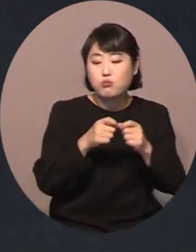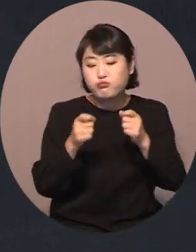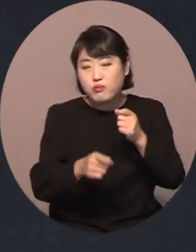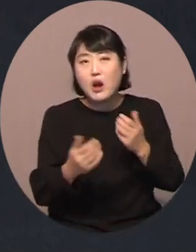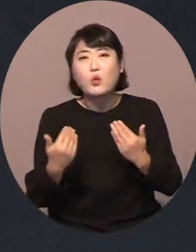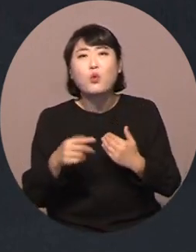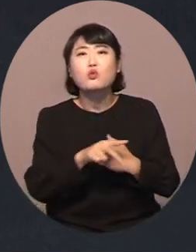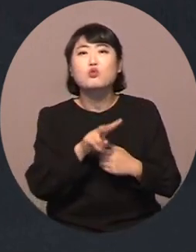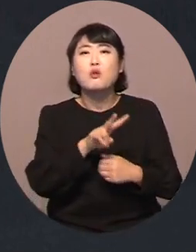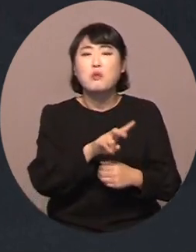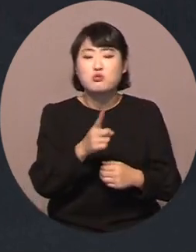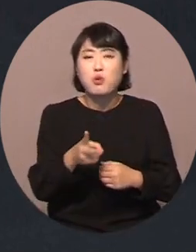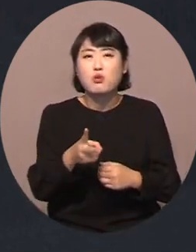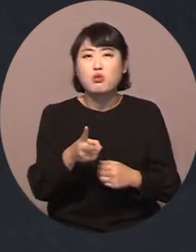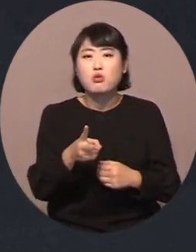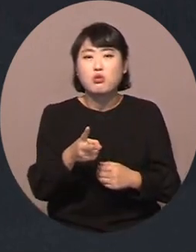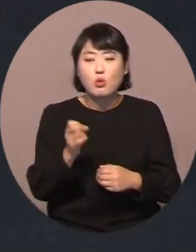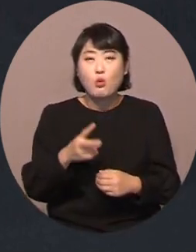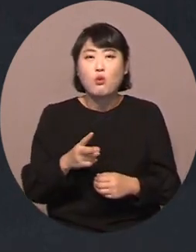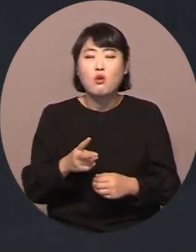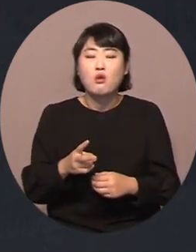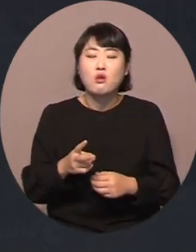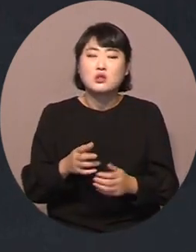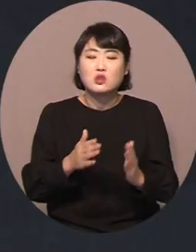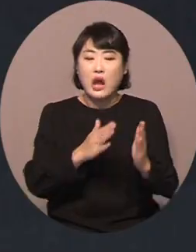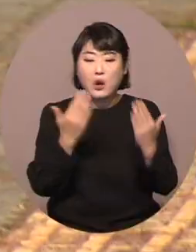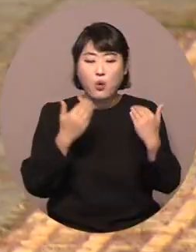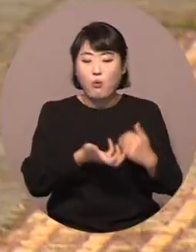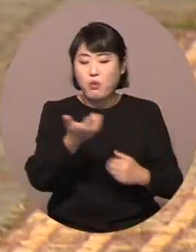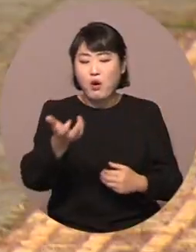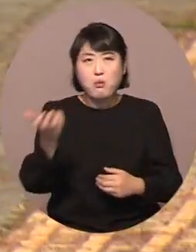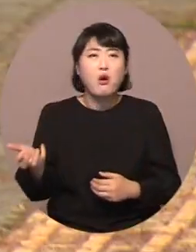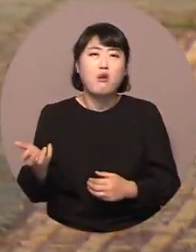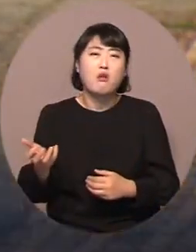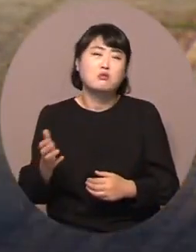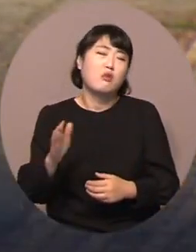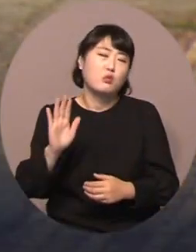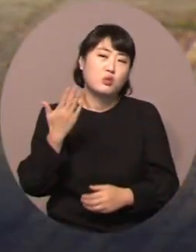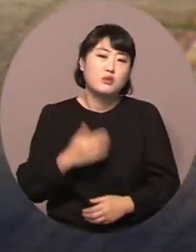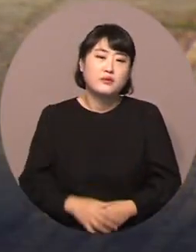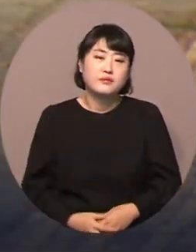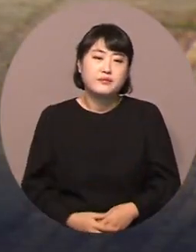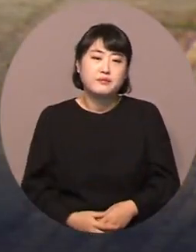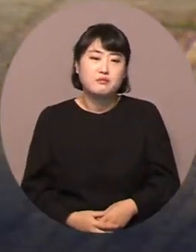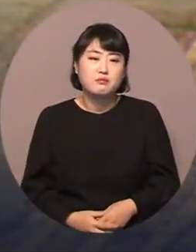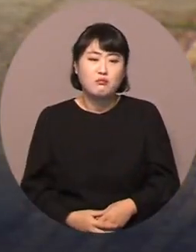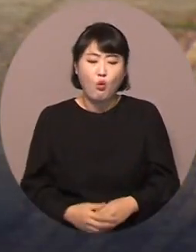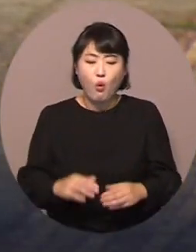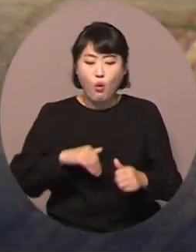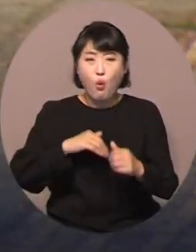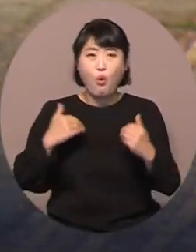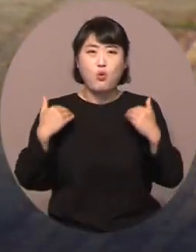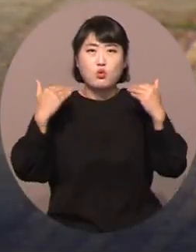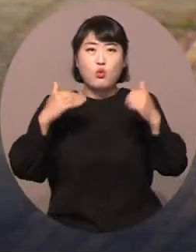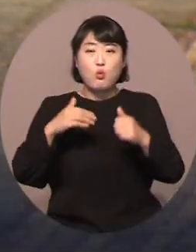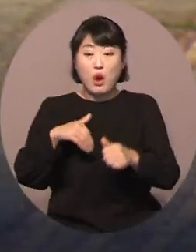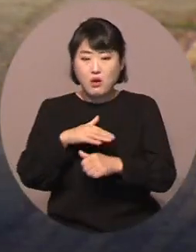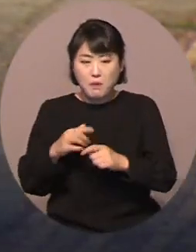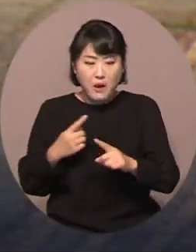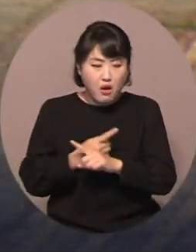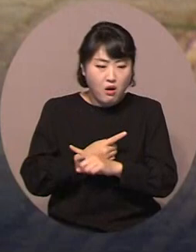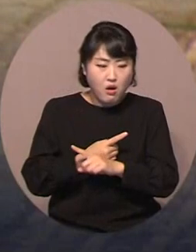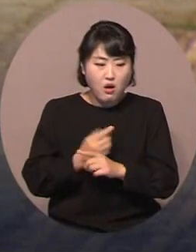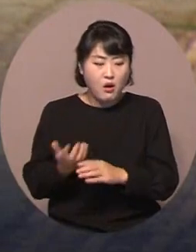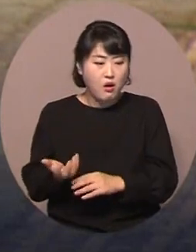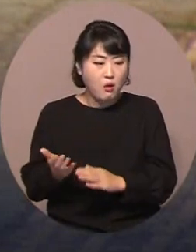두 번, 2블록 학생도 전학을 가야 합니다. 어른들도 환경이 바뀌면 힘든데 아기들도 자꾸 내